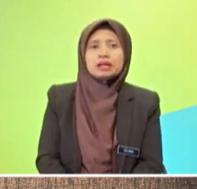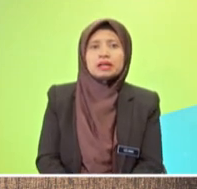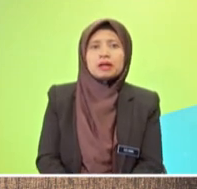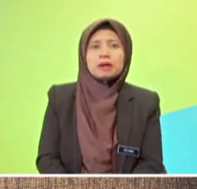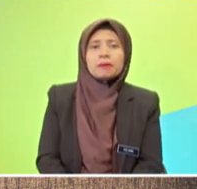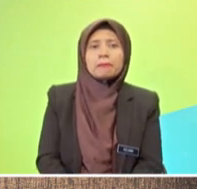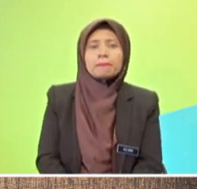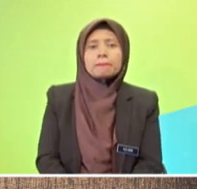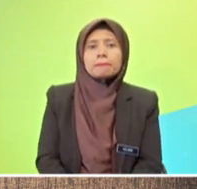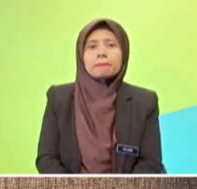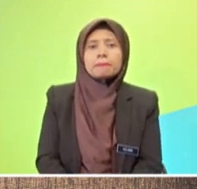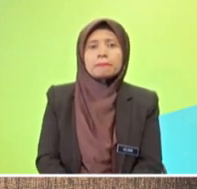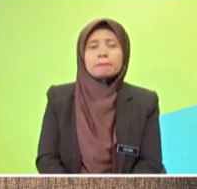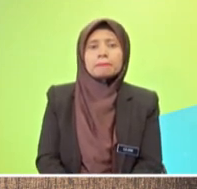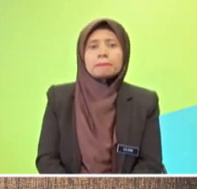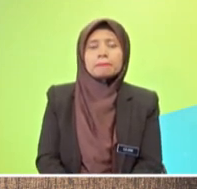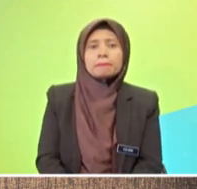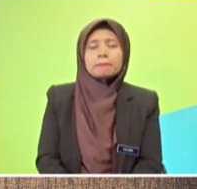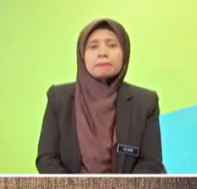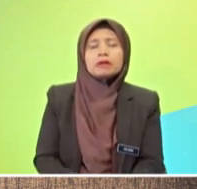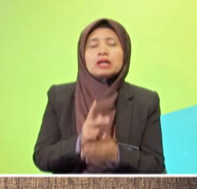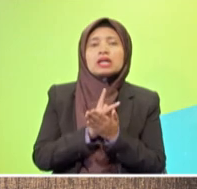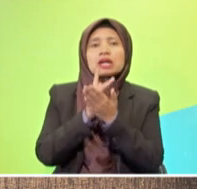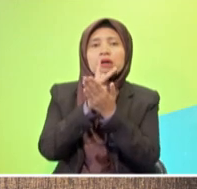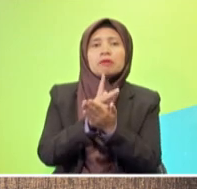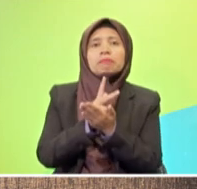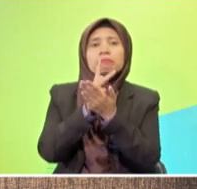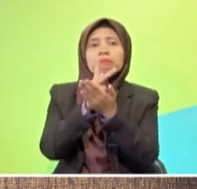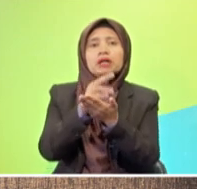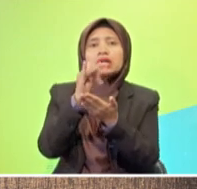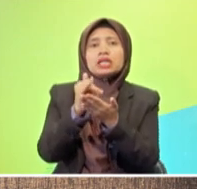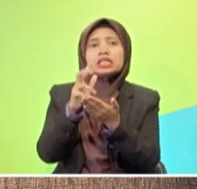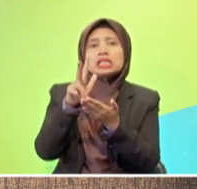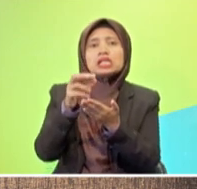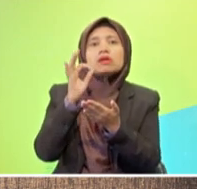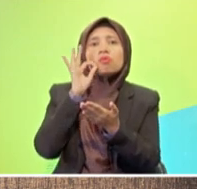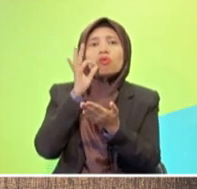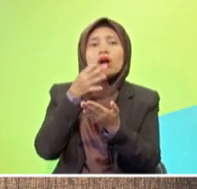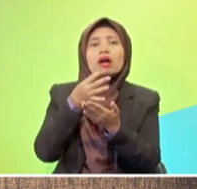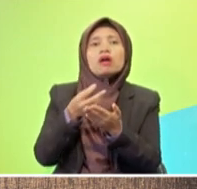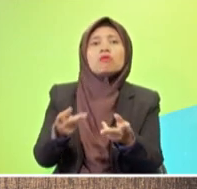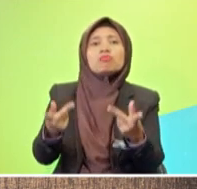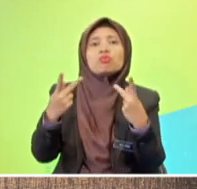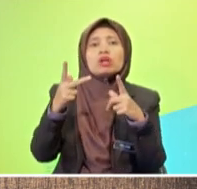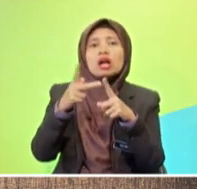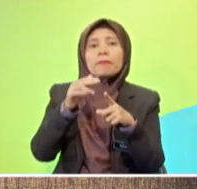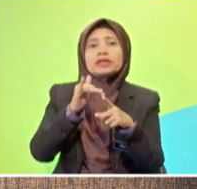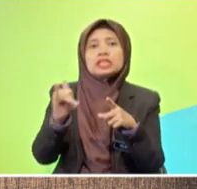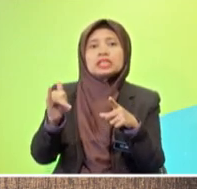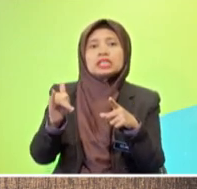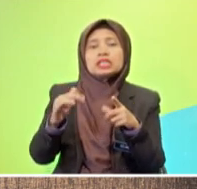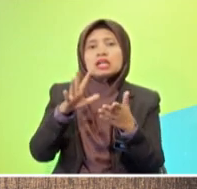itu mengenalnya kapal yang 3 buah ini pulang kepadanya jadi pendapat saya Paris ini merupakan